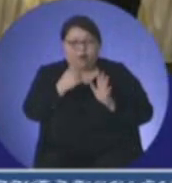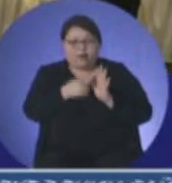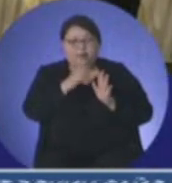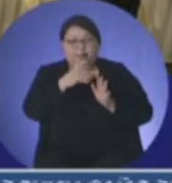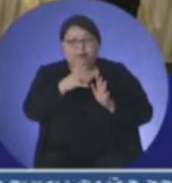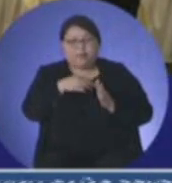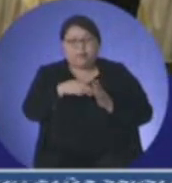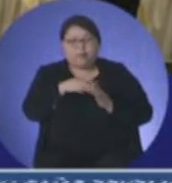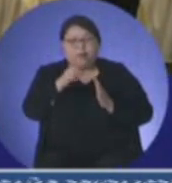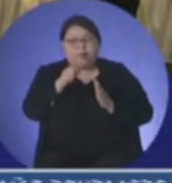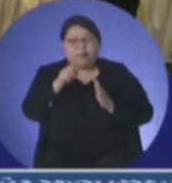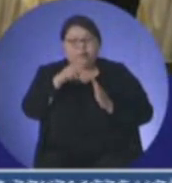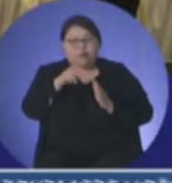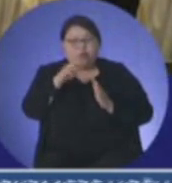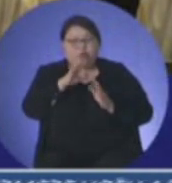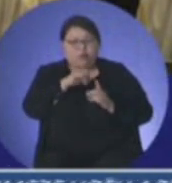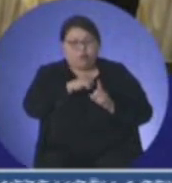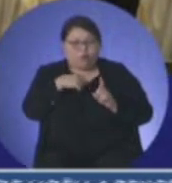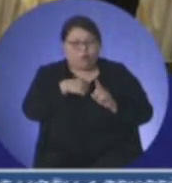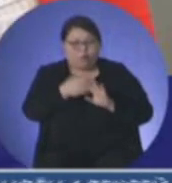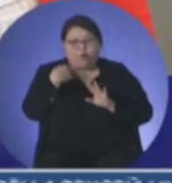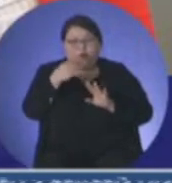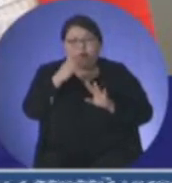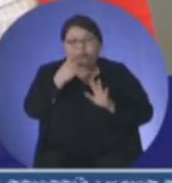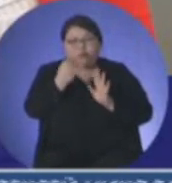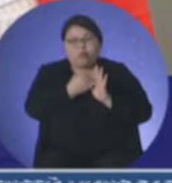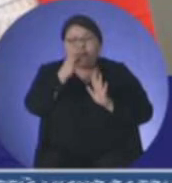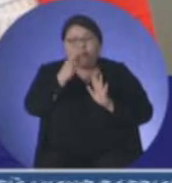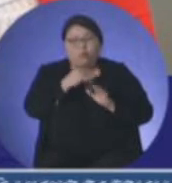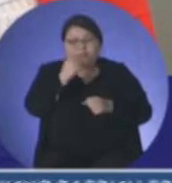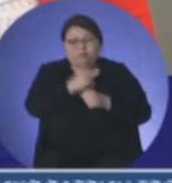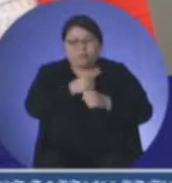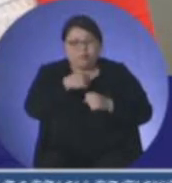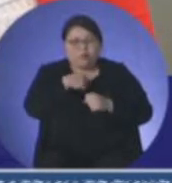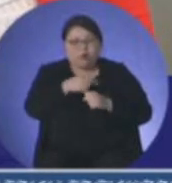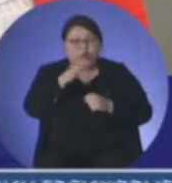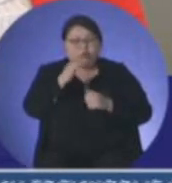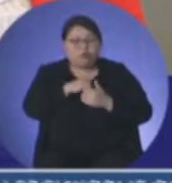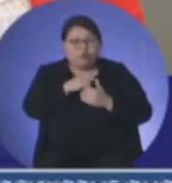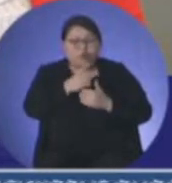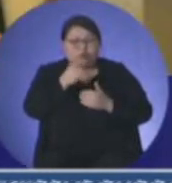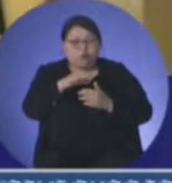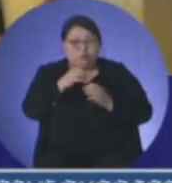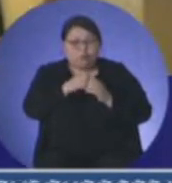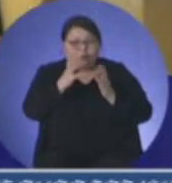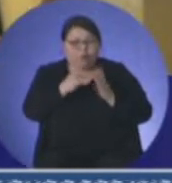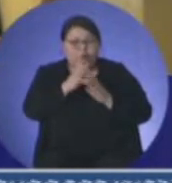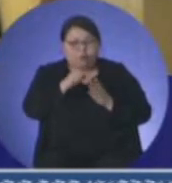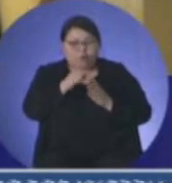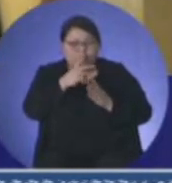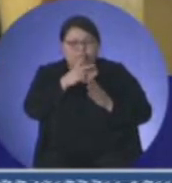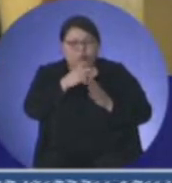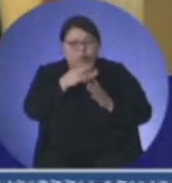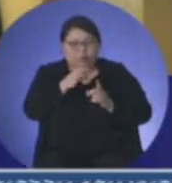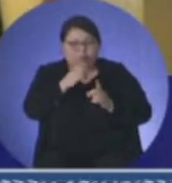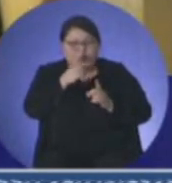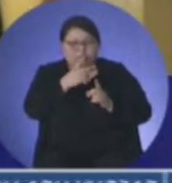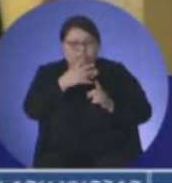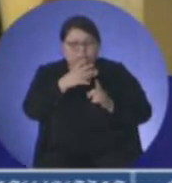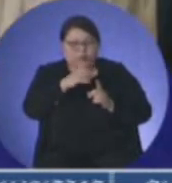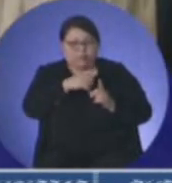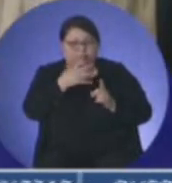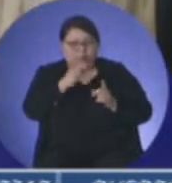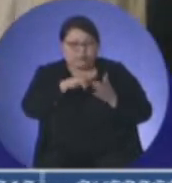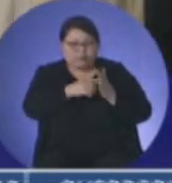Америк доллар болж өмнөх оноос 36% өссөн. За мөн дотоодын нийт бүтээгдэхүүн 2022 он 52.8 их 80 төгрөг